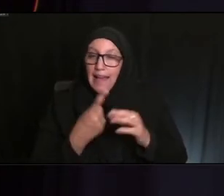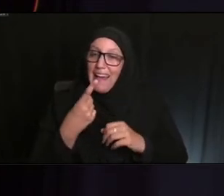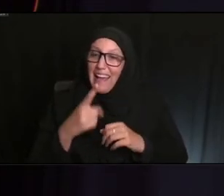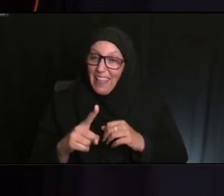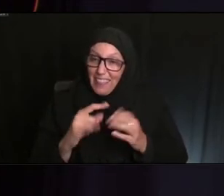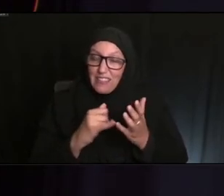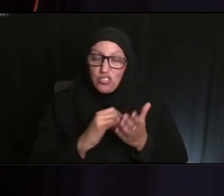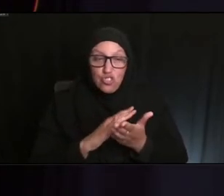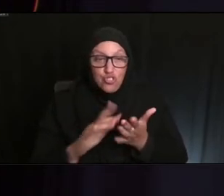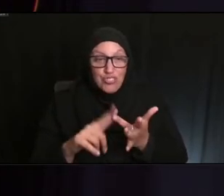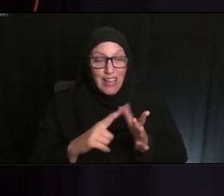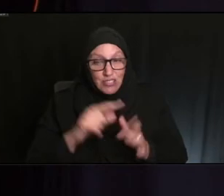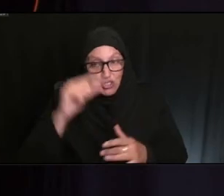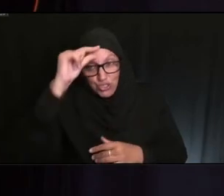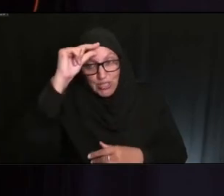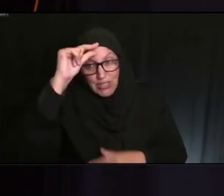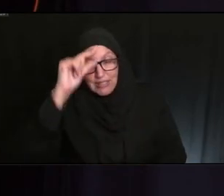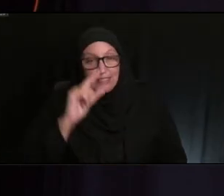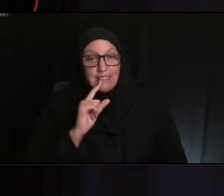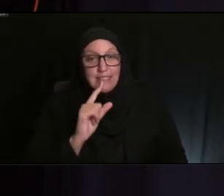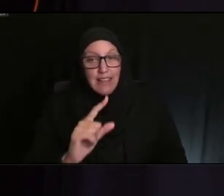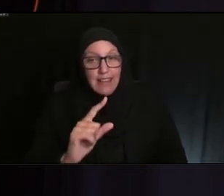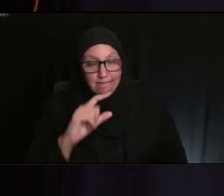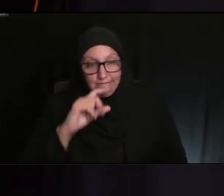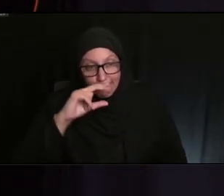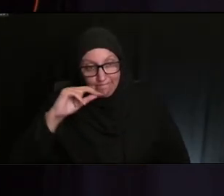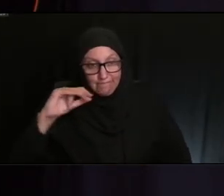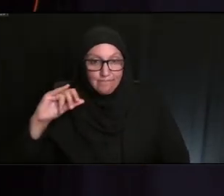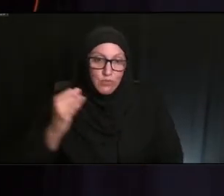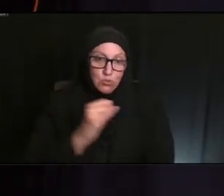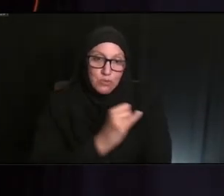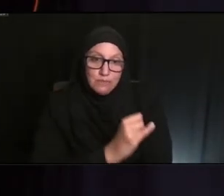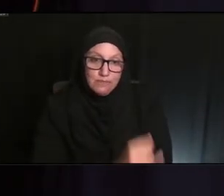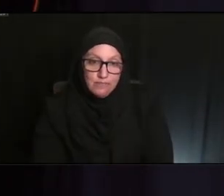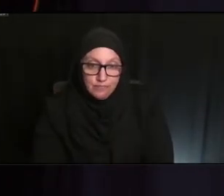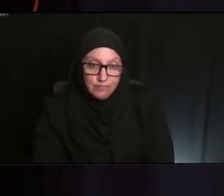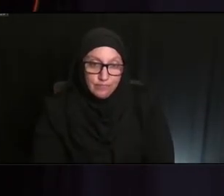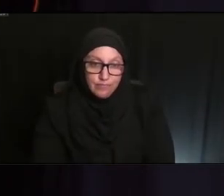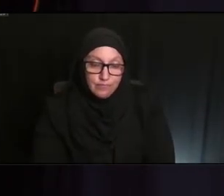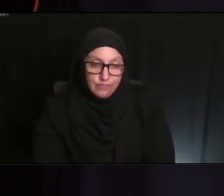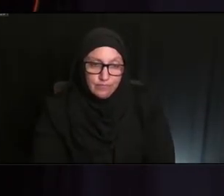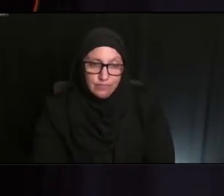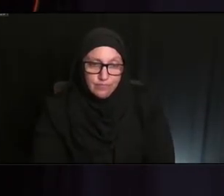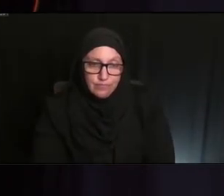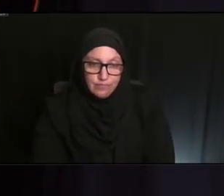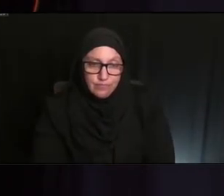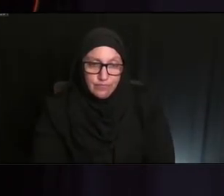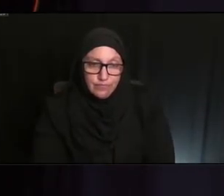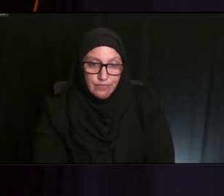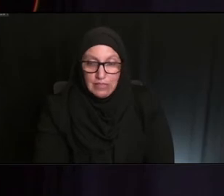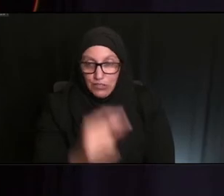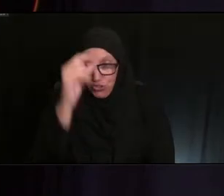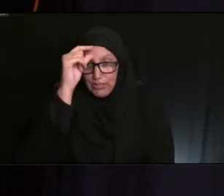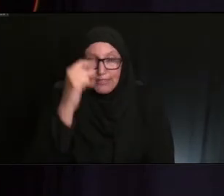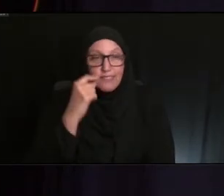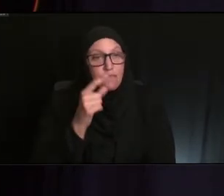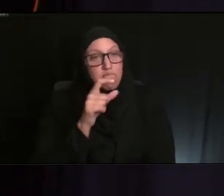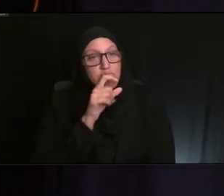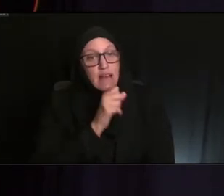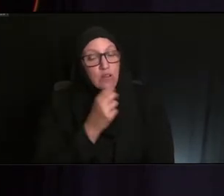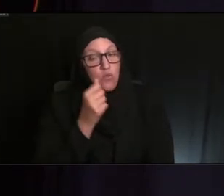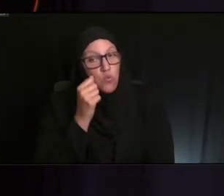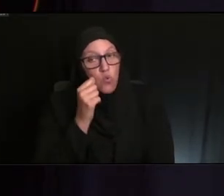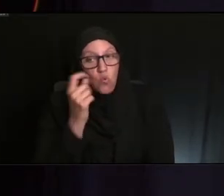يعلم المجهول ويكشف أسرار بقوة الإمامة. That the Shia say that he knew the unknown and he used to do